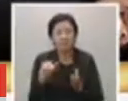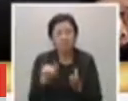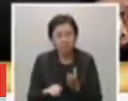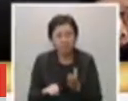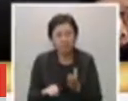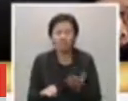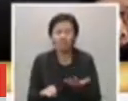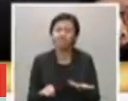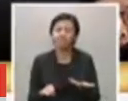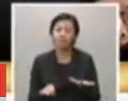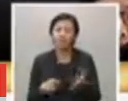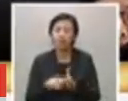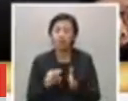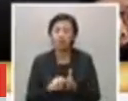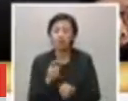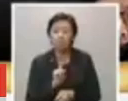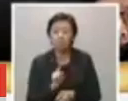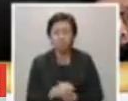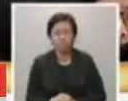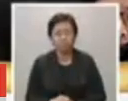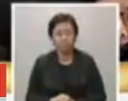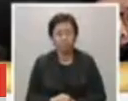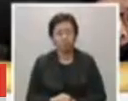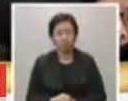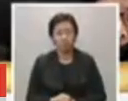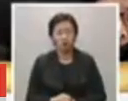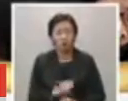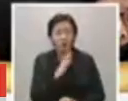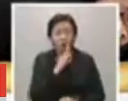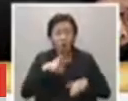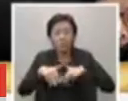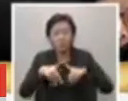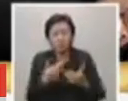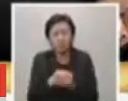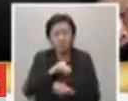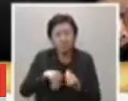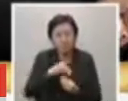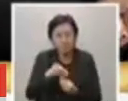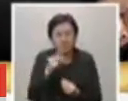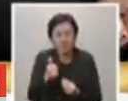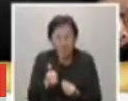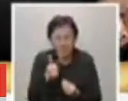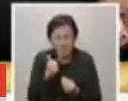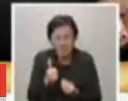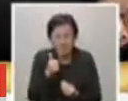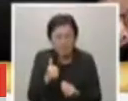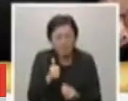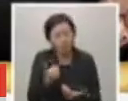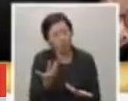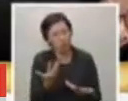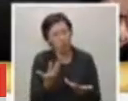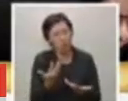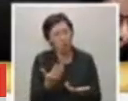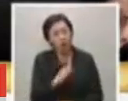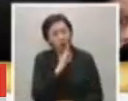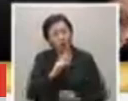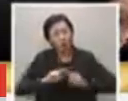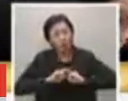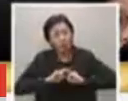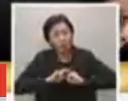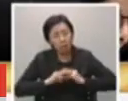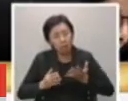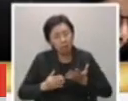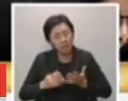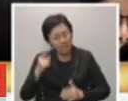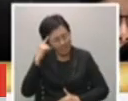เนี่ยมันเกิดจากอะไรท่านพยายามจะหลอกประชาชนว่าเศรษฐกิจมันดีขึ้นหรือท่านพยายามจะหลอกตัวเองว่าที่